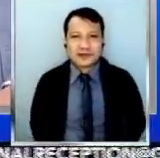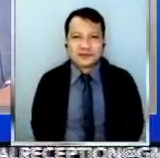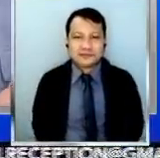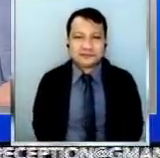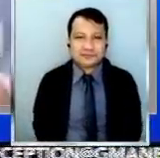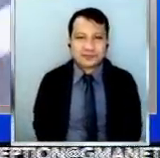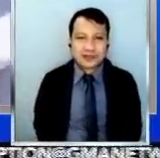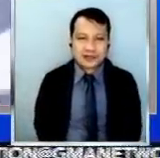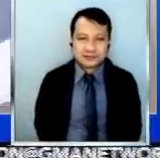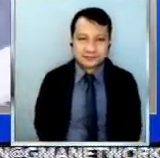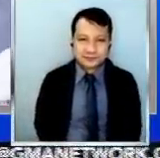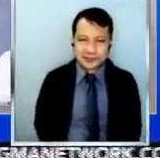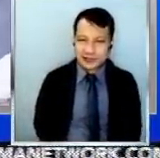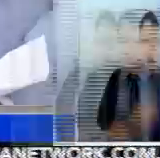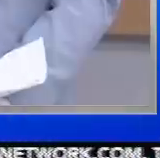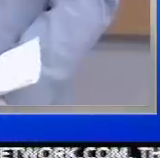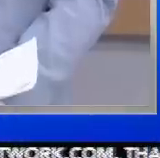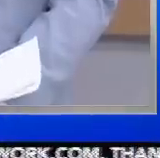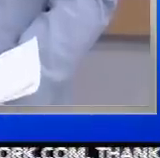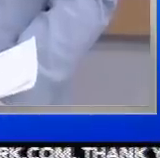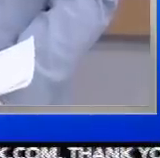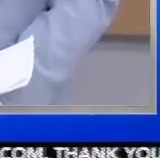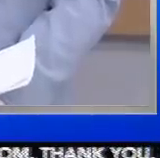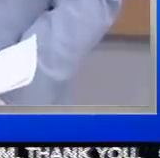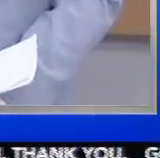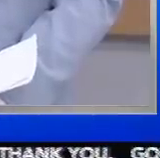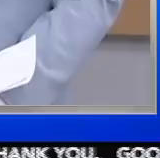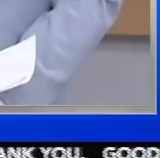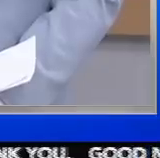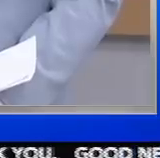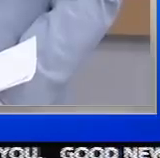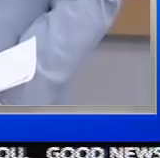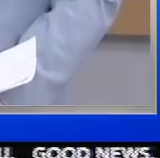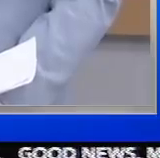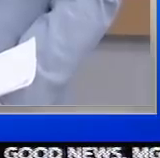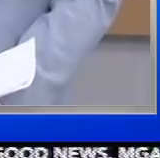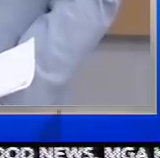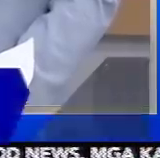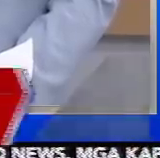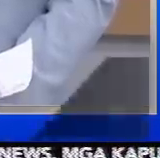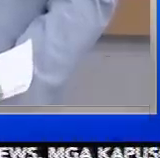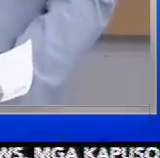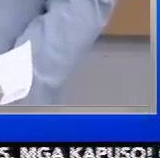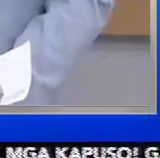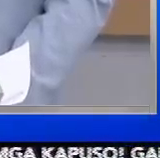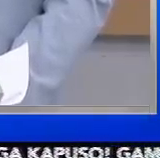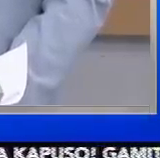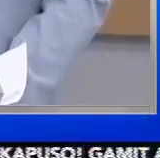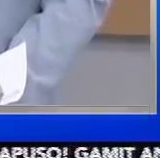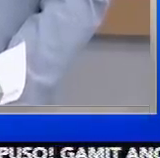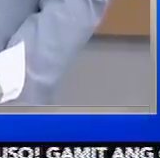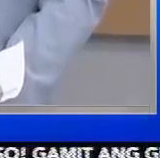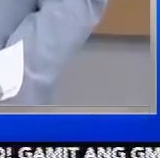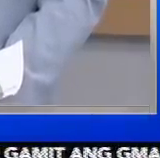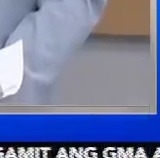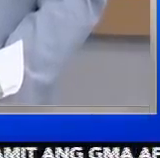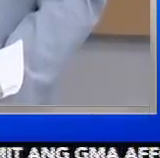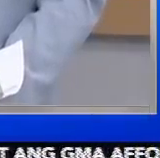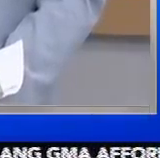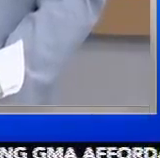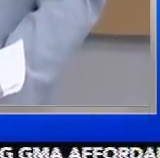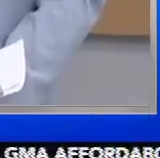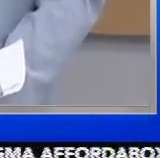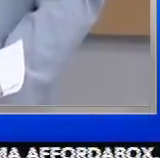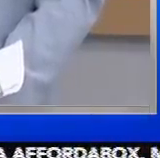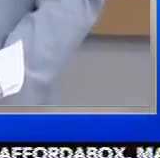Ang cute naman. At mga kapuso, yan po ang mabalita ating tinutukan ngayong Sabado mula sa Tahanan ng Katotohanan. Ako po si PR Canghel.